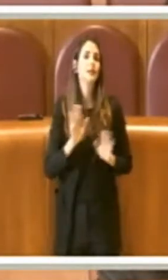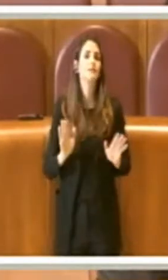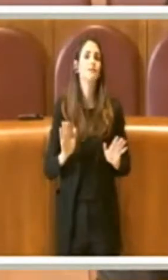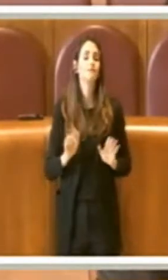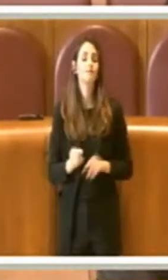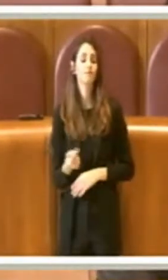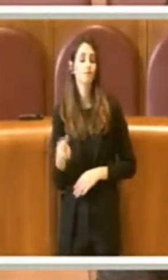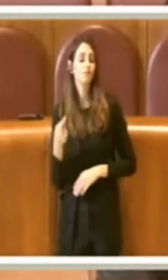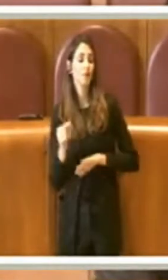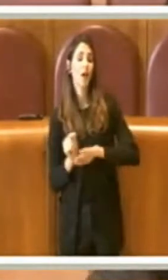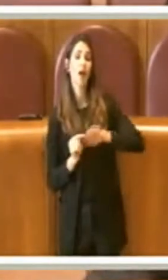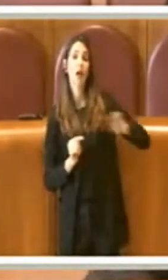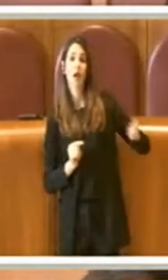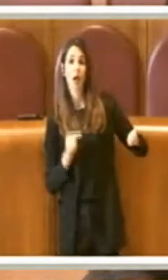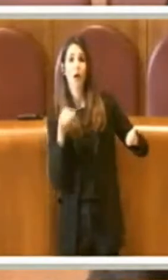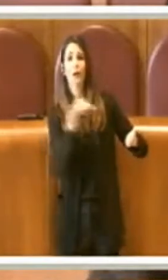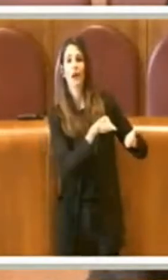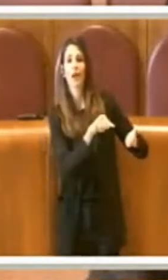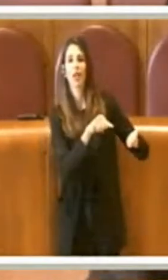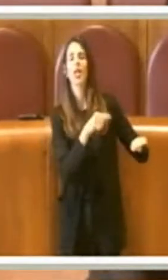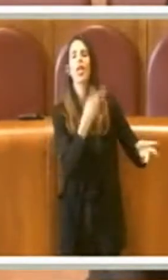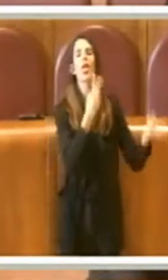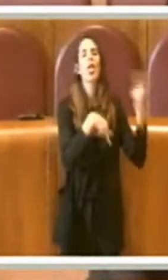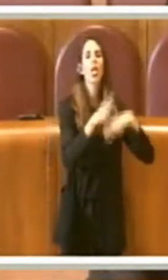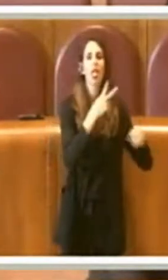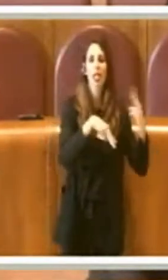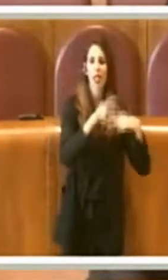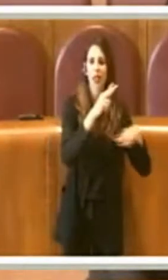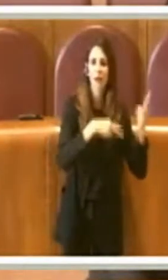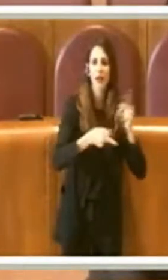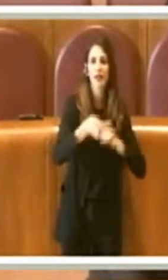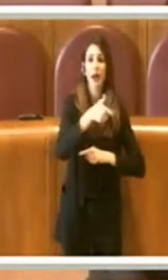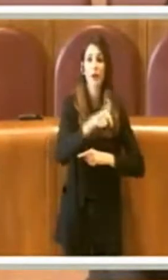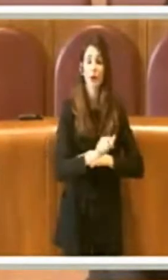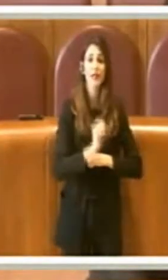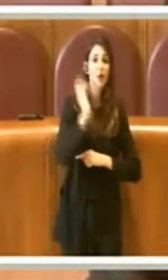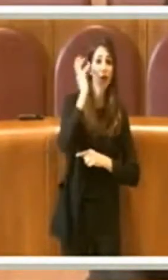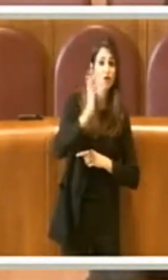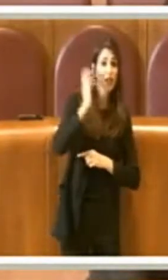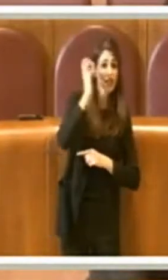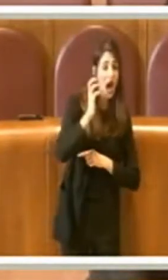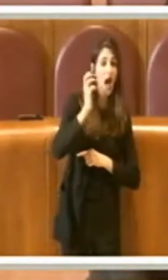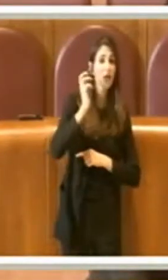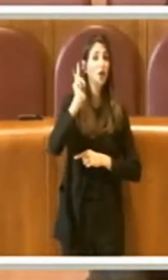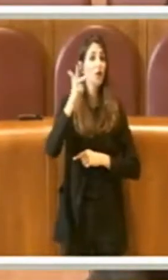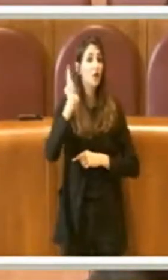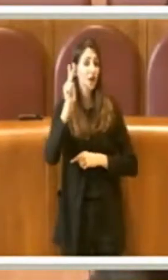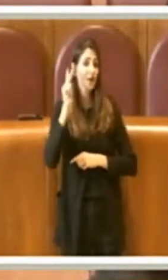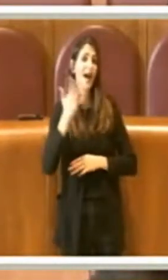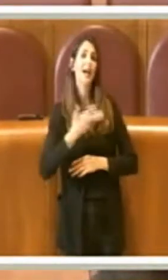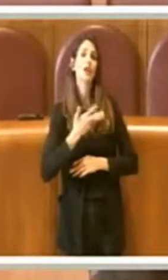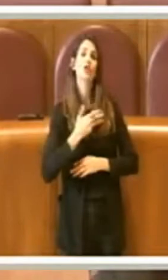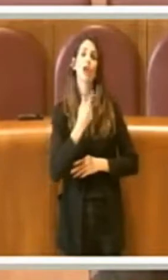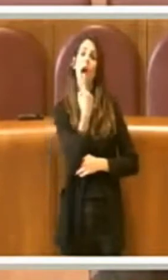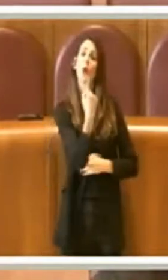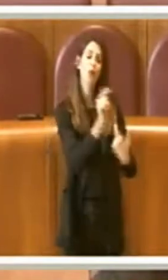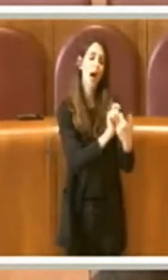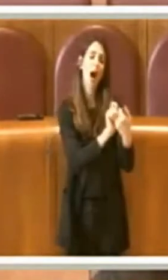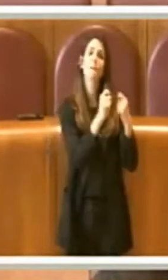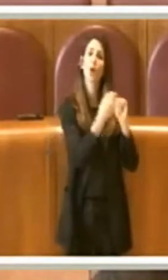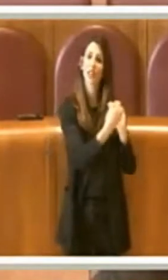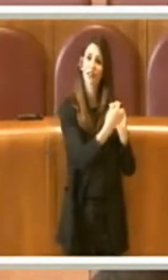parte ci si lamenta perché a gennaio, diciamo a febbraio, arriva una variazione che